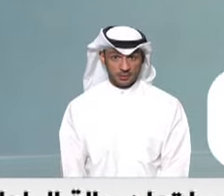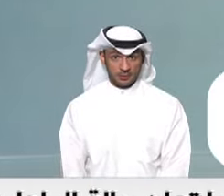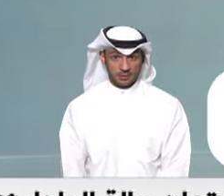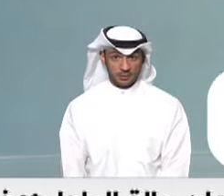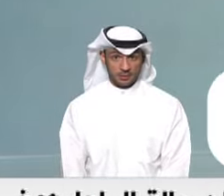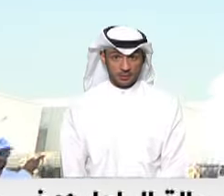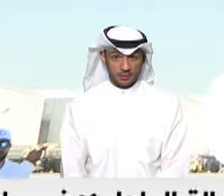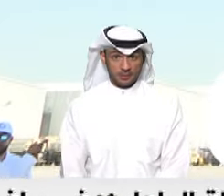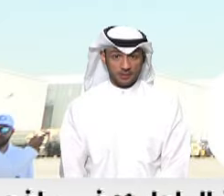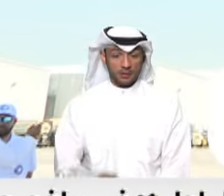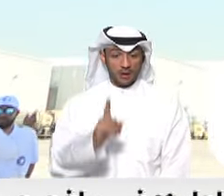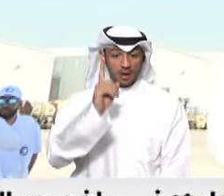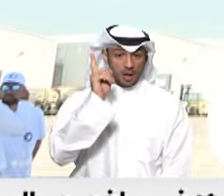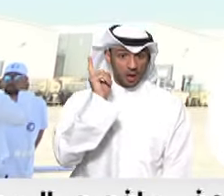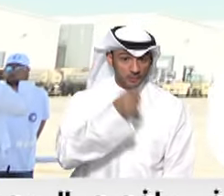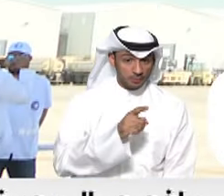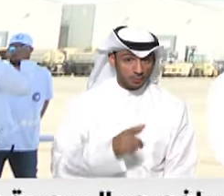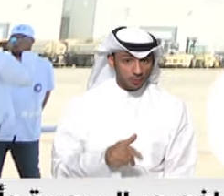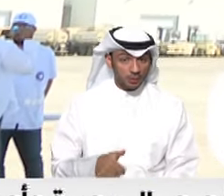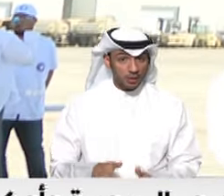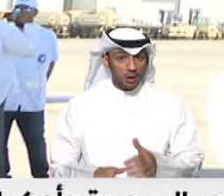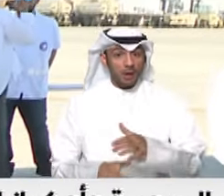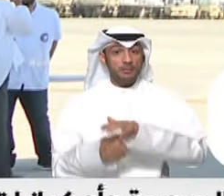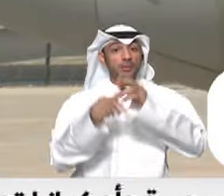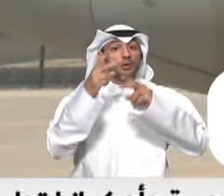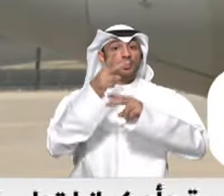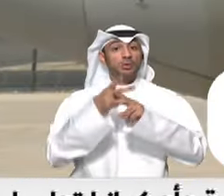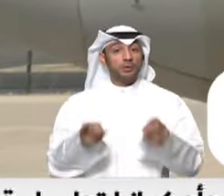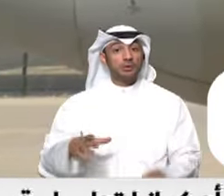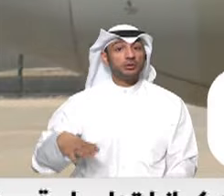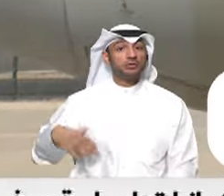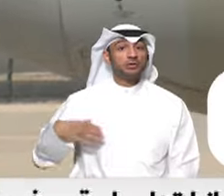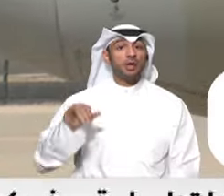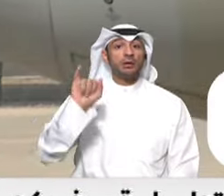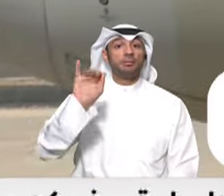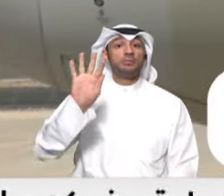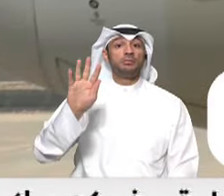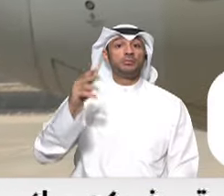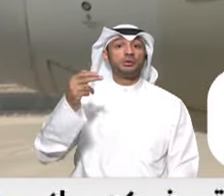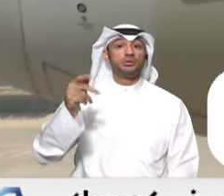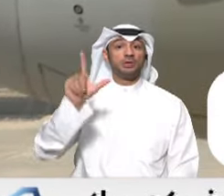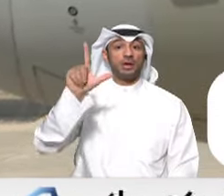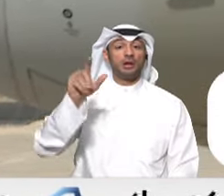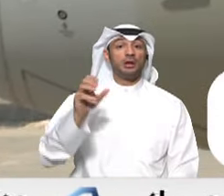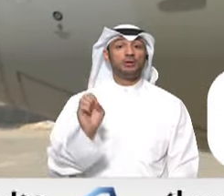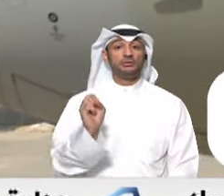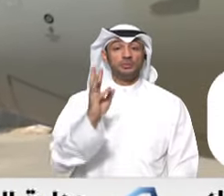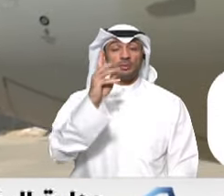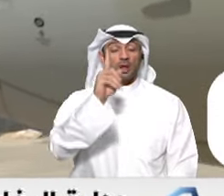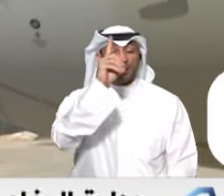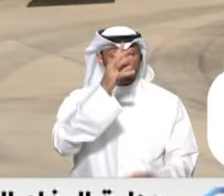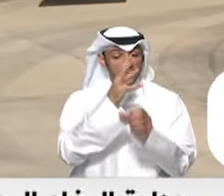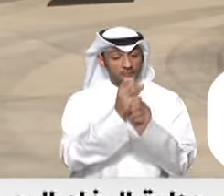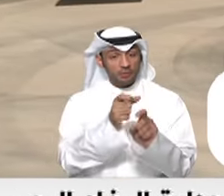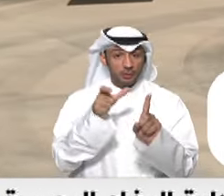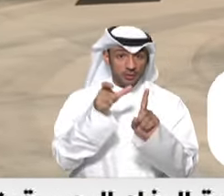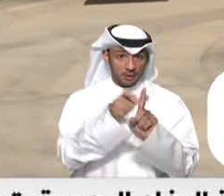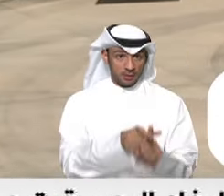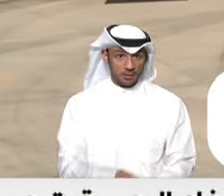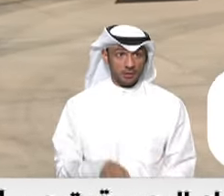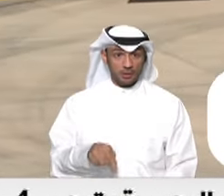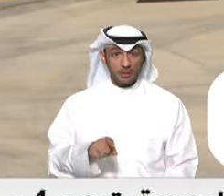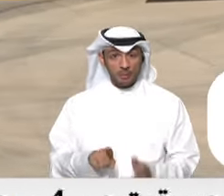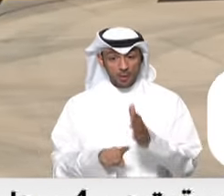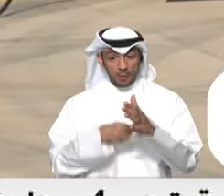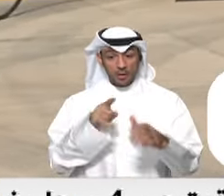تنفيذا لتوجيهات حضرة صاحب السمو أمير البلاد الشيخ مشعل الأحمد الجابر الصباح حفظه الله ورعاه، أقلعت